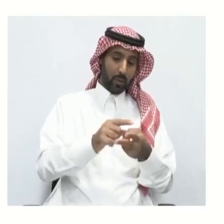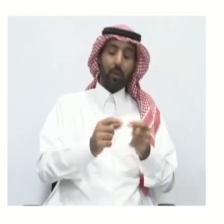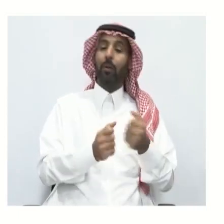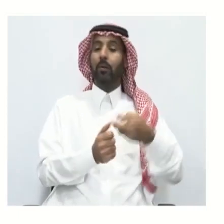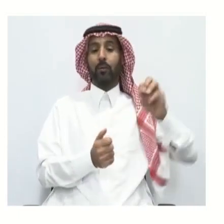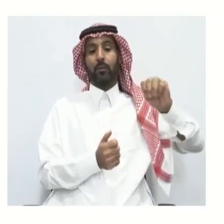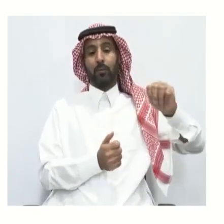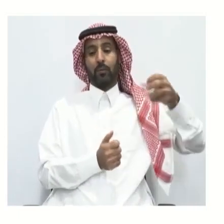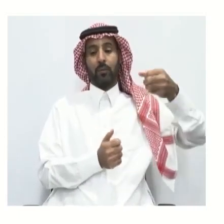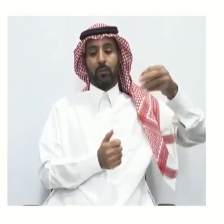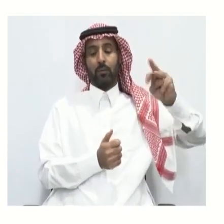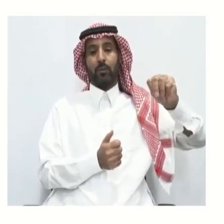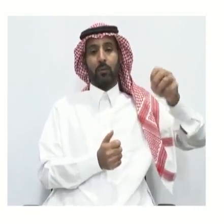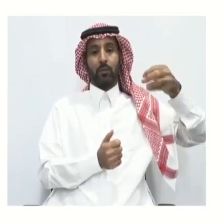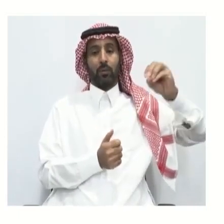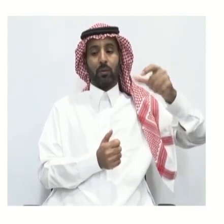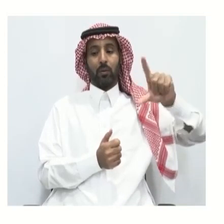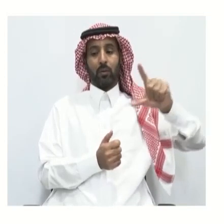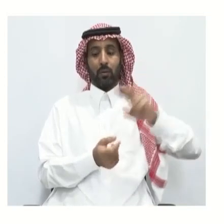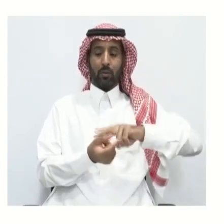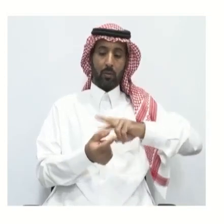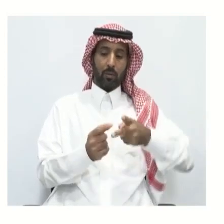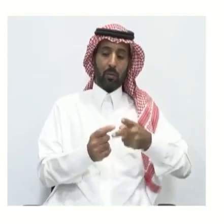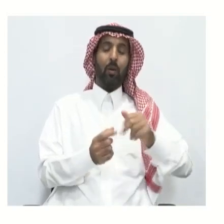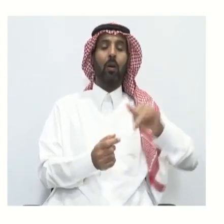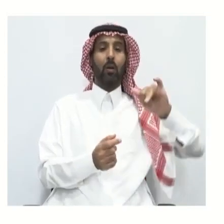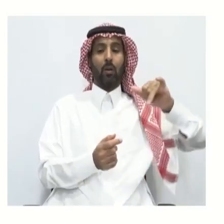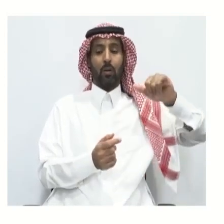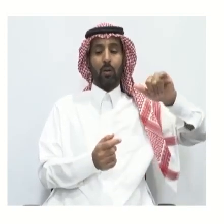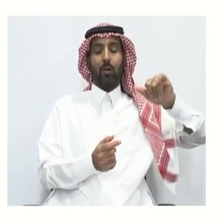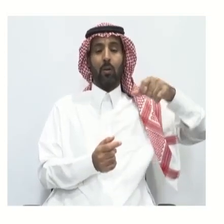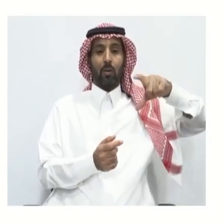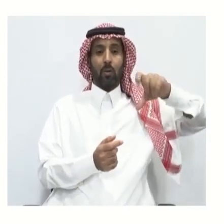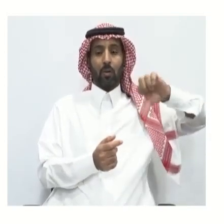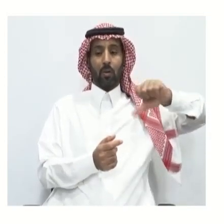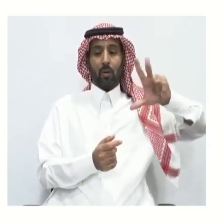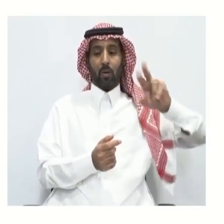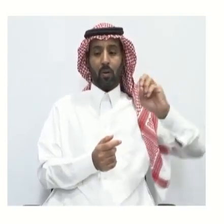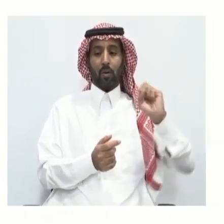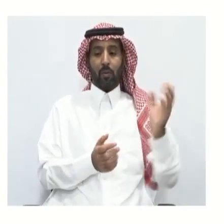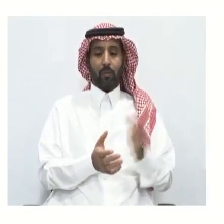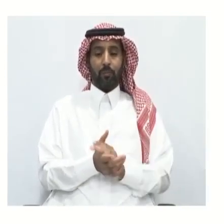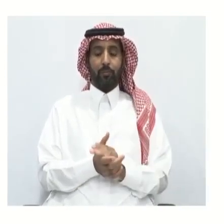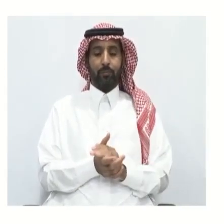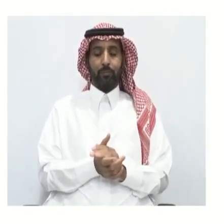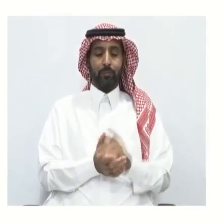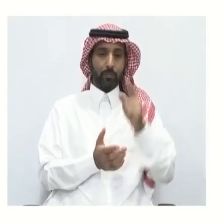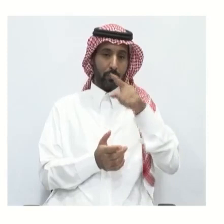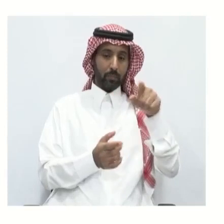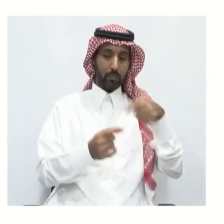الالمنيوم اذا لا نحتاج الجرامات ونختصر لا نحتاج الغرامات ونختصر اذا